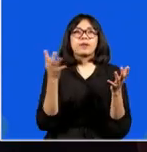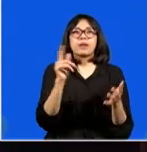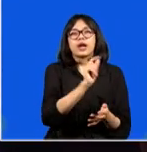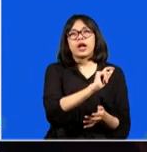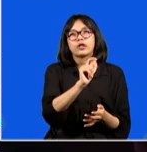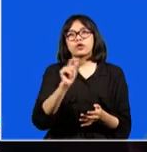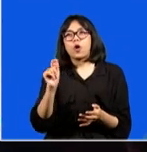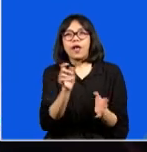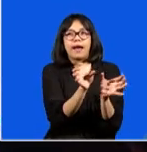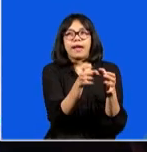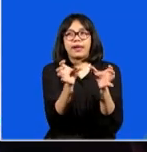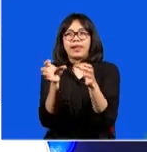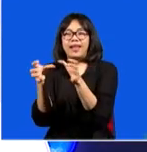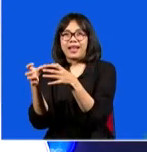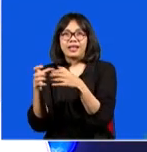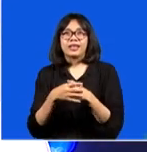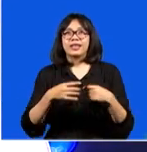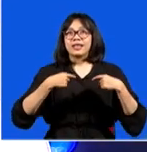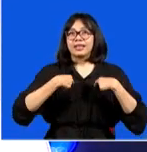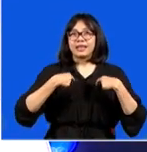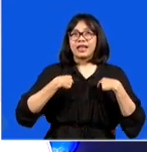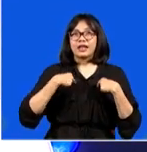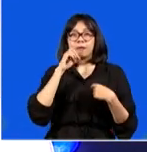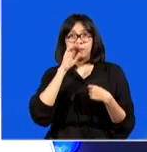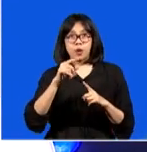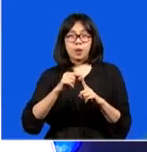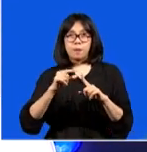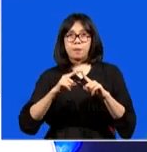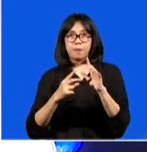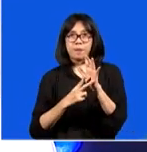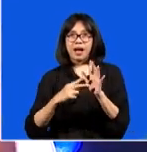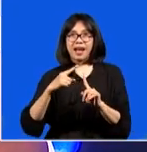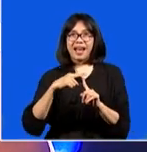ruang-ruang kelas kita Izinkan saya mengakhiri dengan sebuah pantun